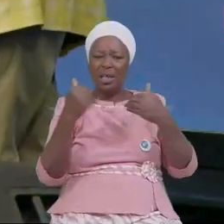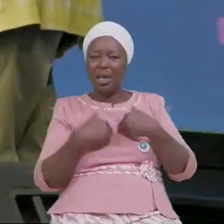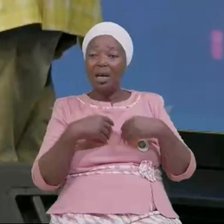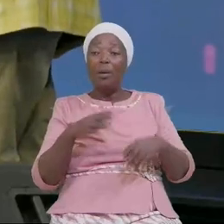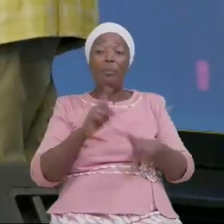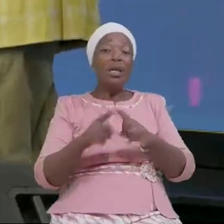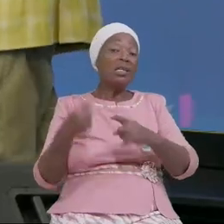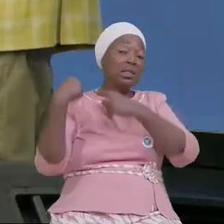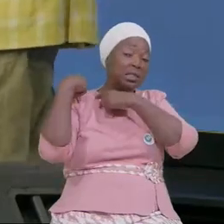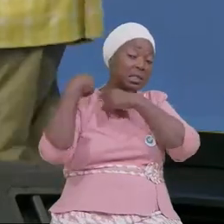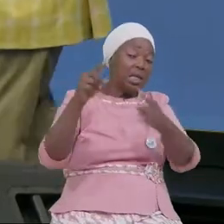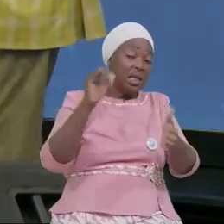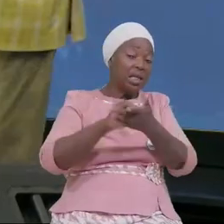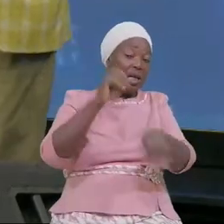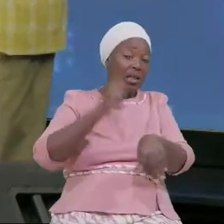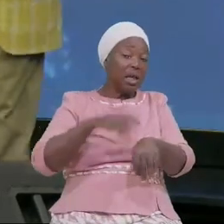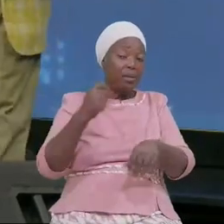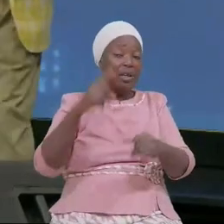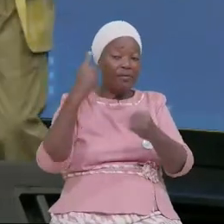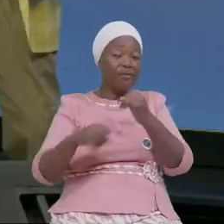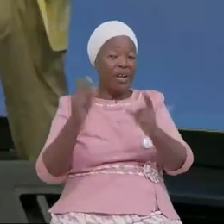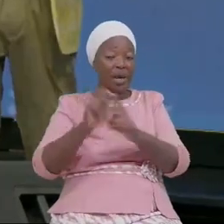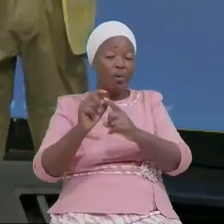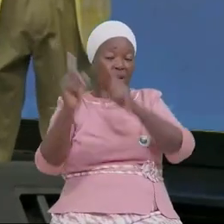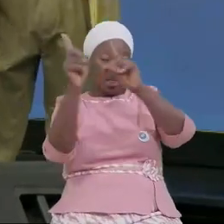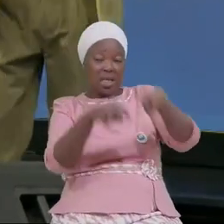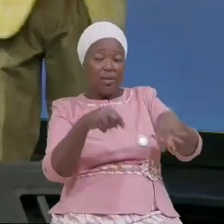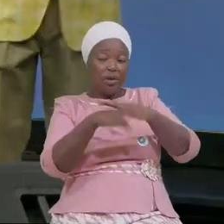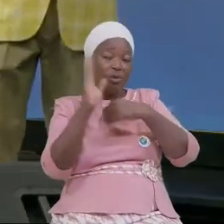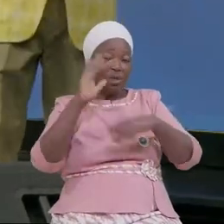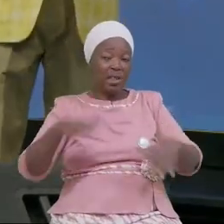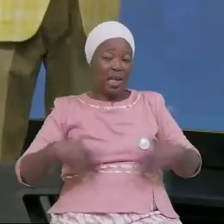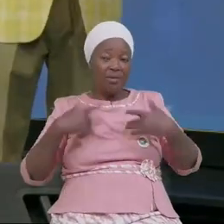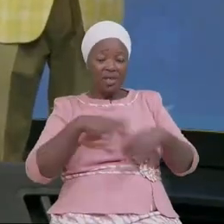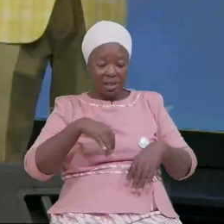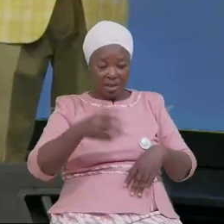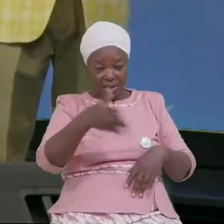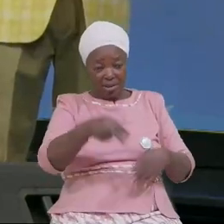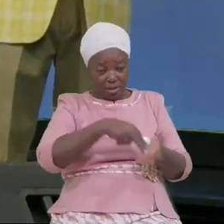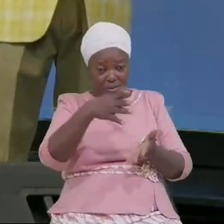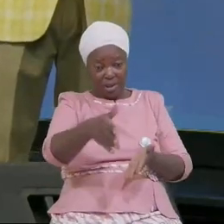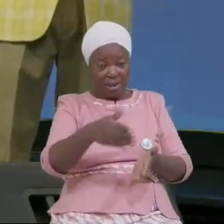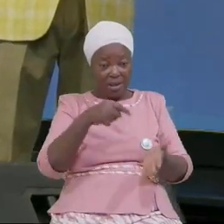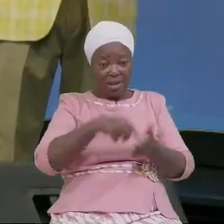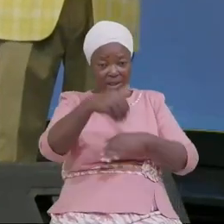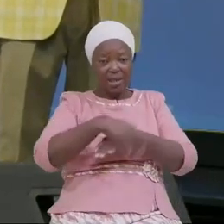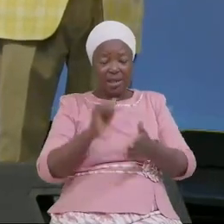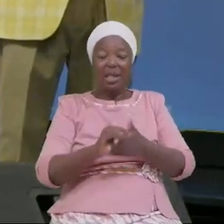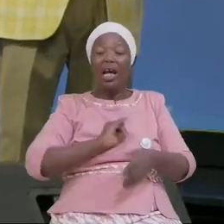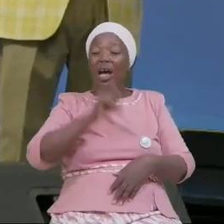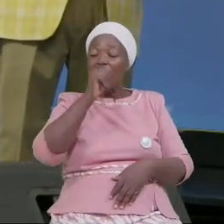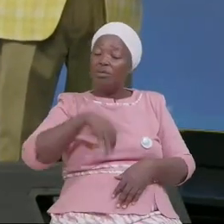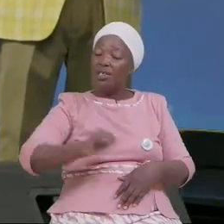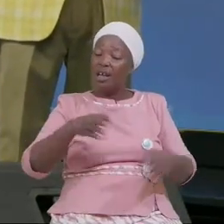la parole finale est arrivée dans sa vie. Il est resté debout ce soir, dit que je suis encore heureux parce que